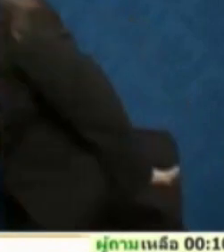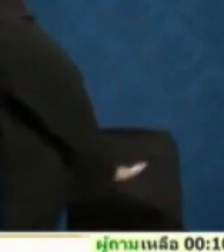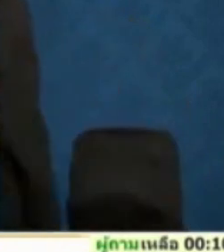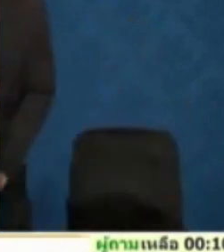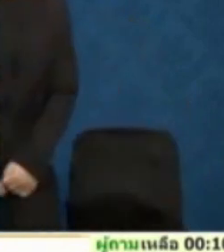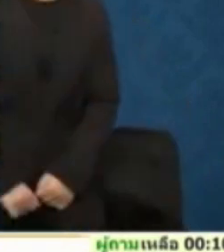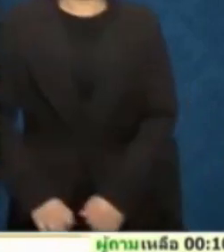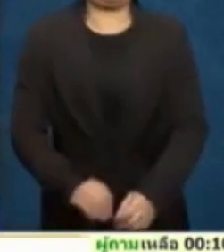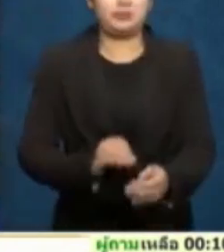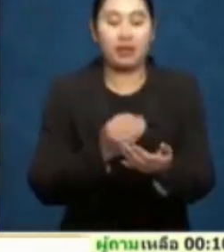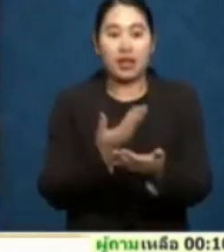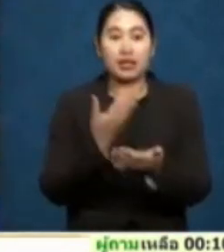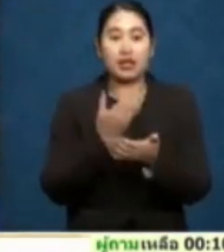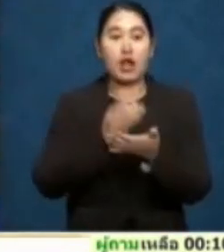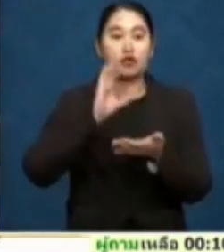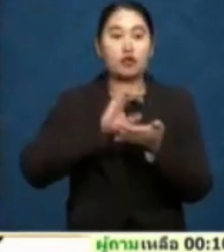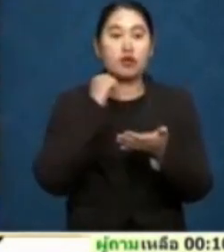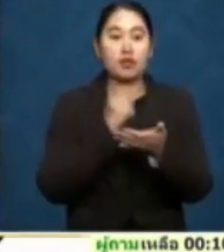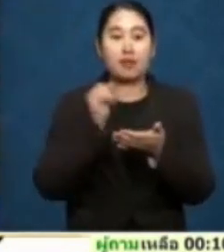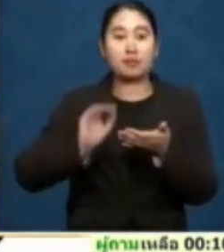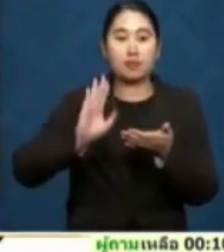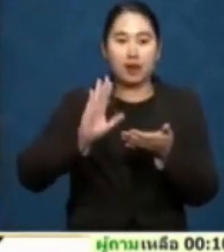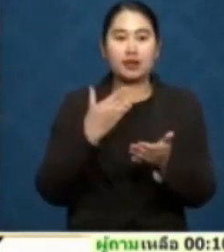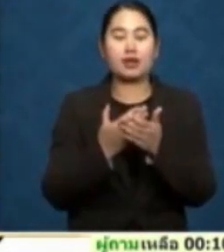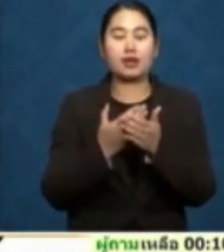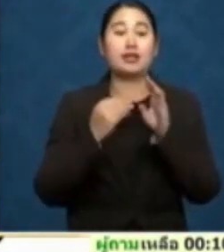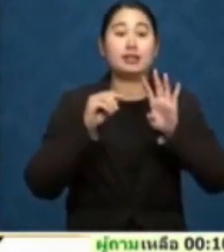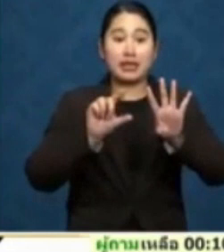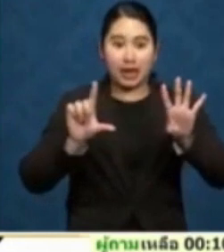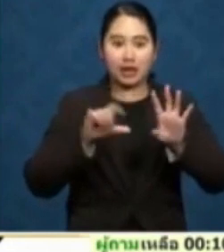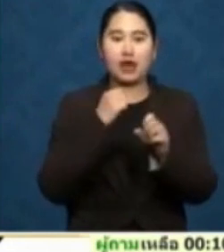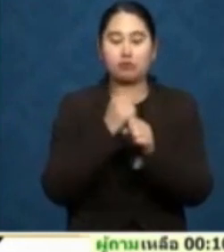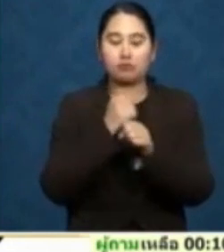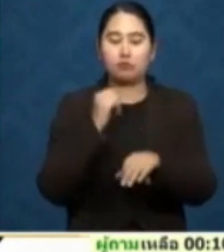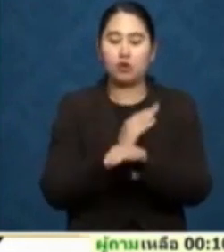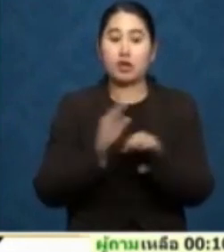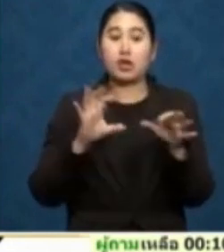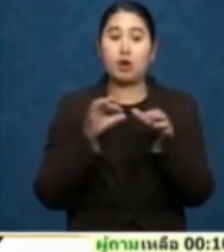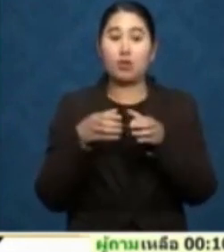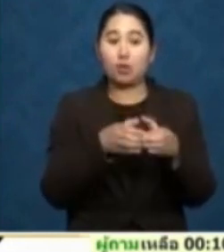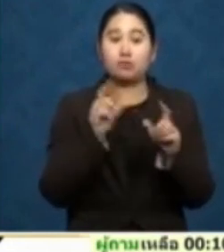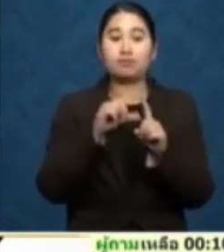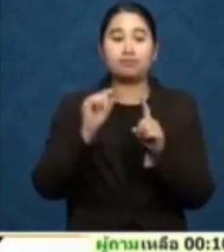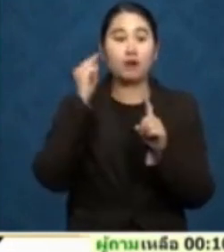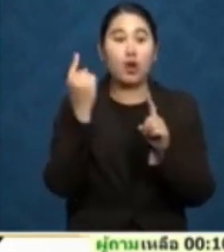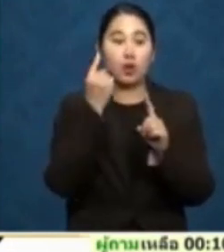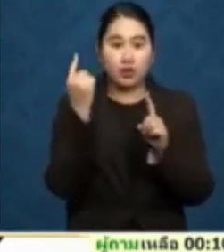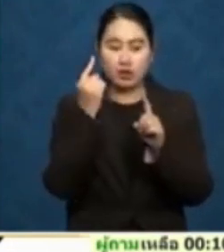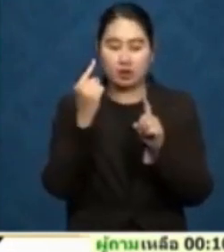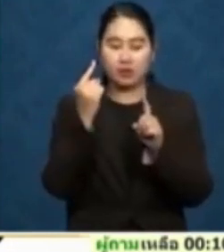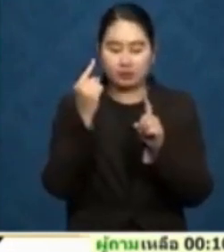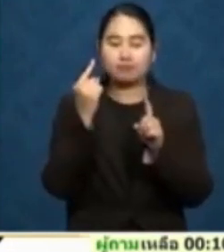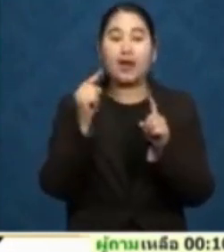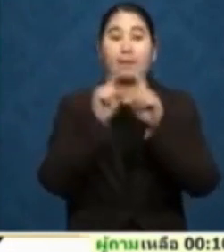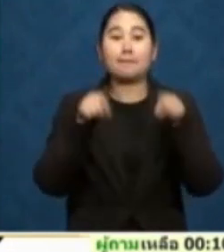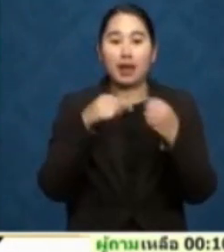ดทะเบียน4ล้านบาทรูปแบบบริษัทเป็นธุรกิจจัดนำเที่ยวและมีอนุญาตกับกรมการท่องเที่ยว